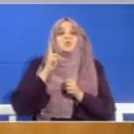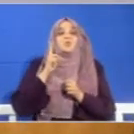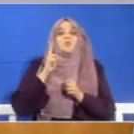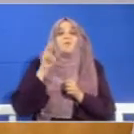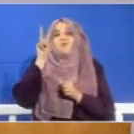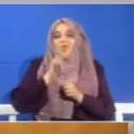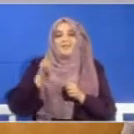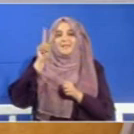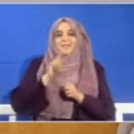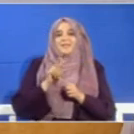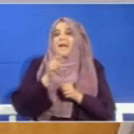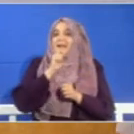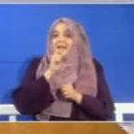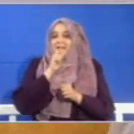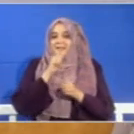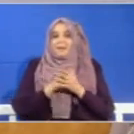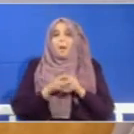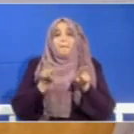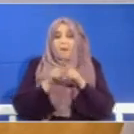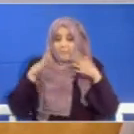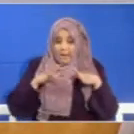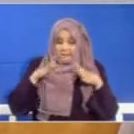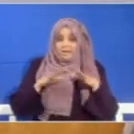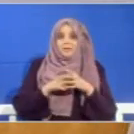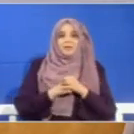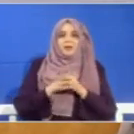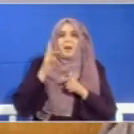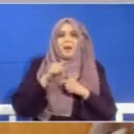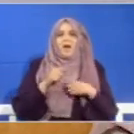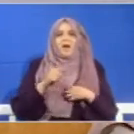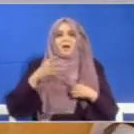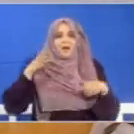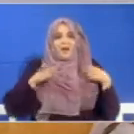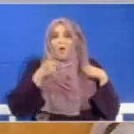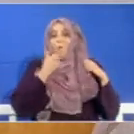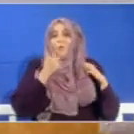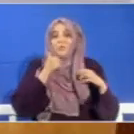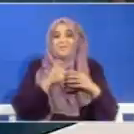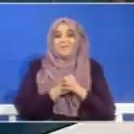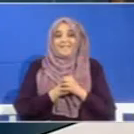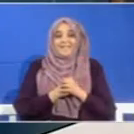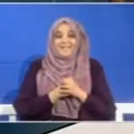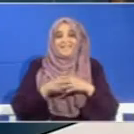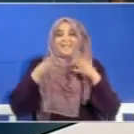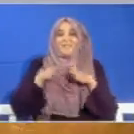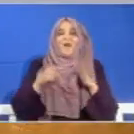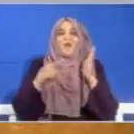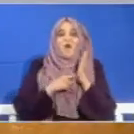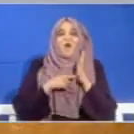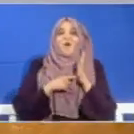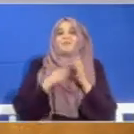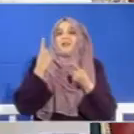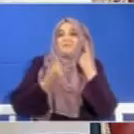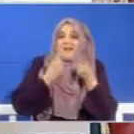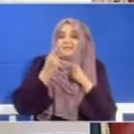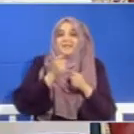الجمعة ويوم العيد. حتى في الهندام كان عنده بردة حمراء يلبسها أيام الفرح، أيام العيد